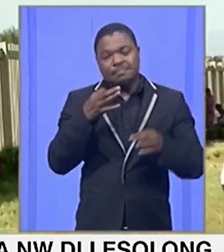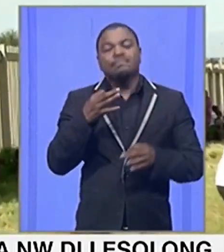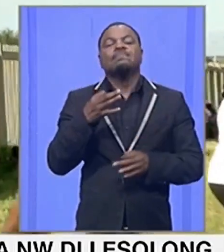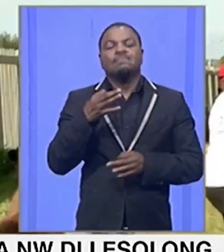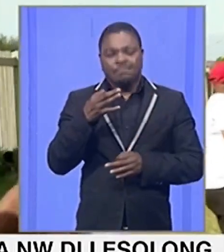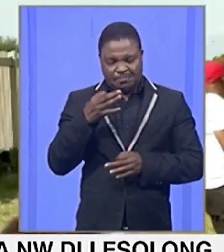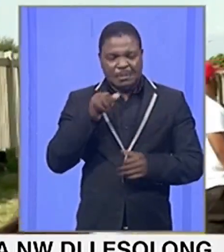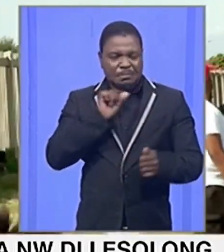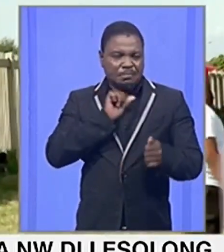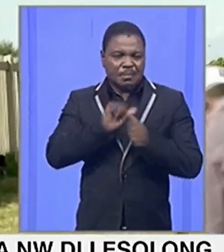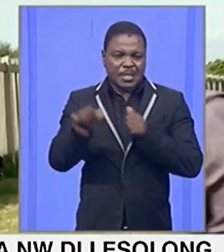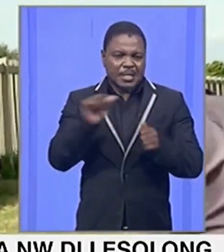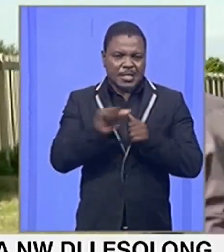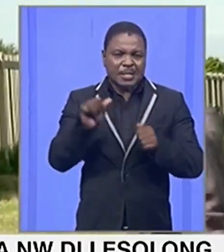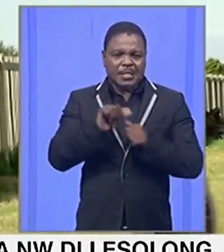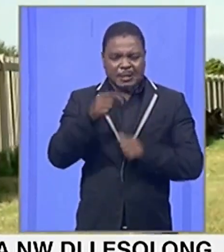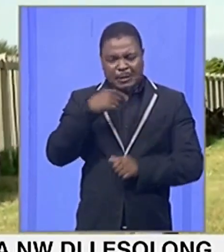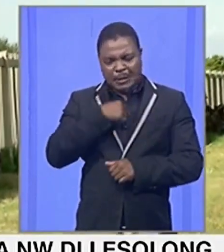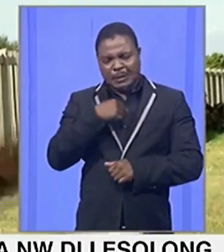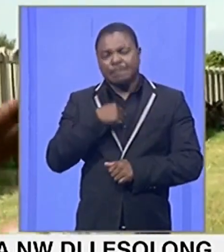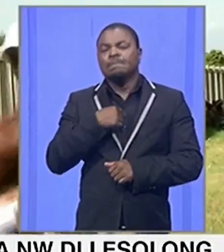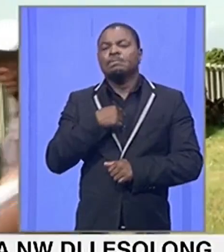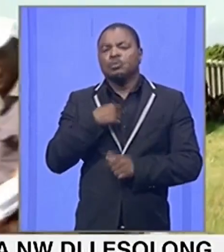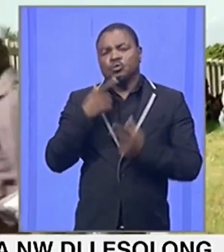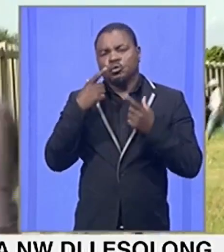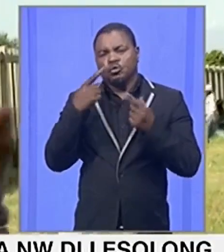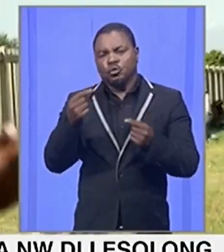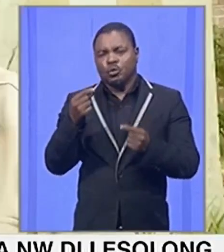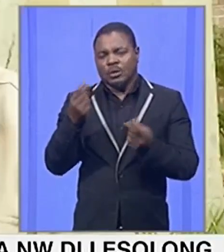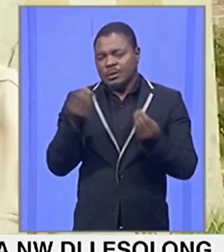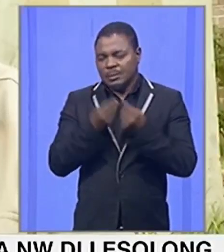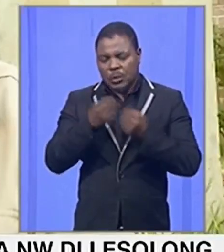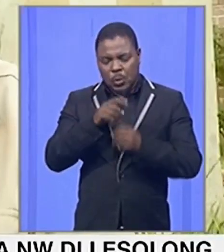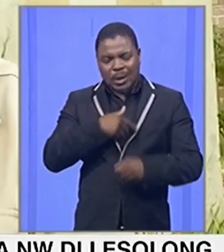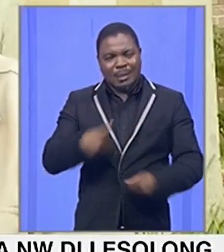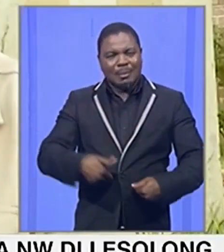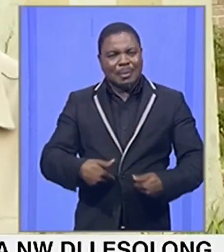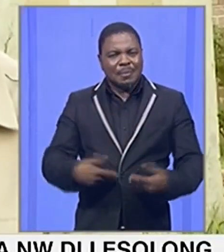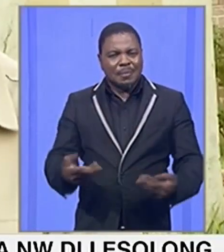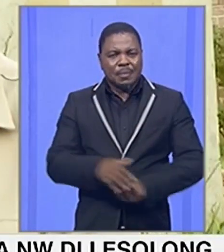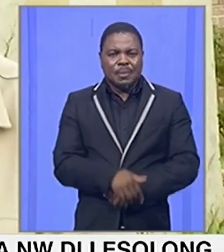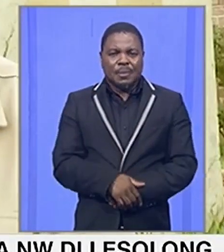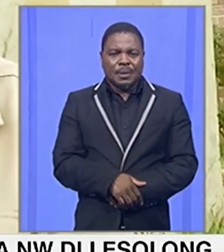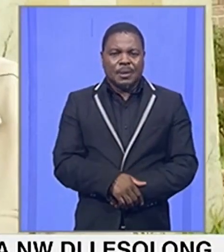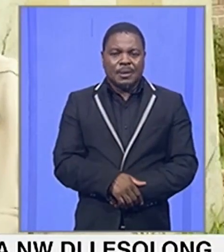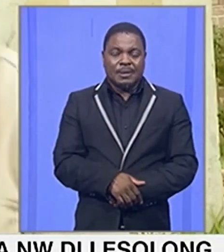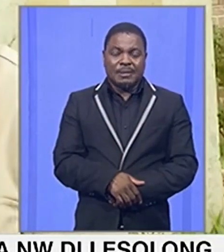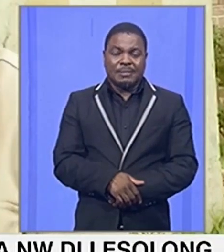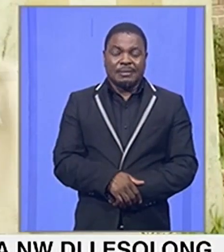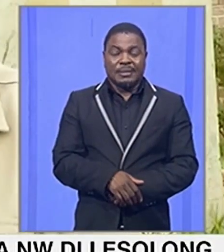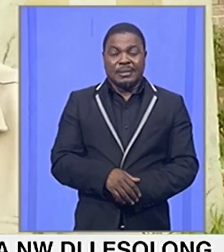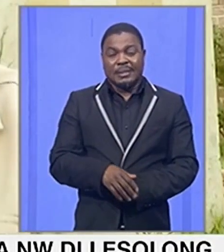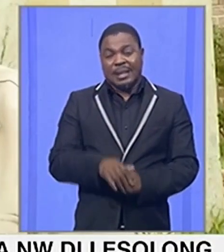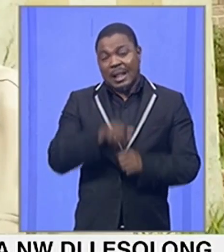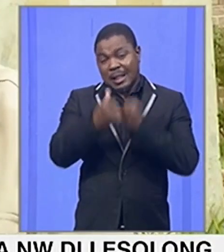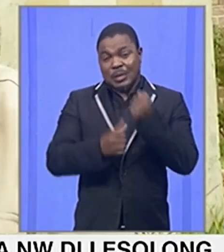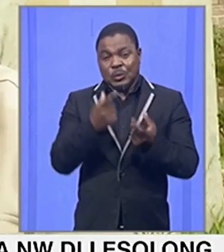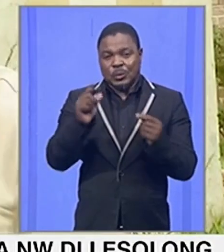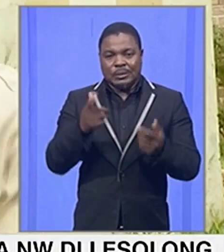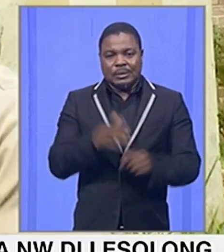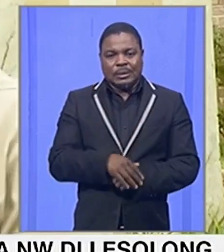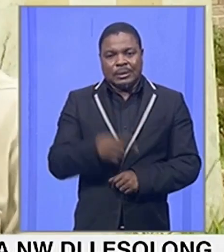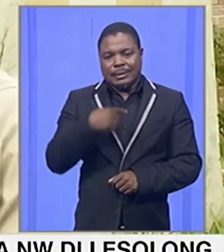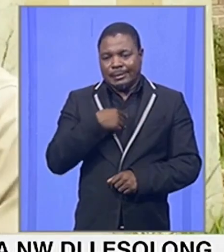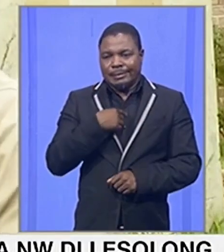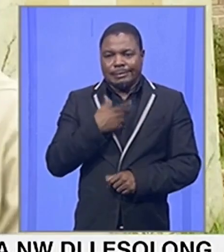a kampa a bolawa ke ho hong empa e seng tlala. O tsena o itjwetsa hore ho thusang ke tlo